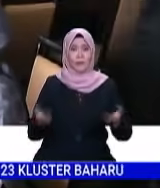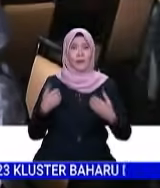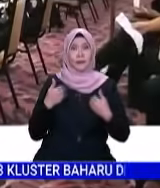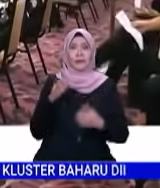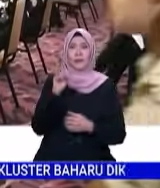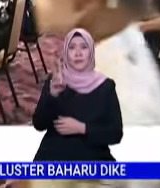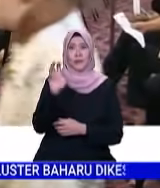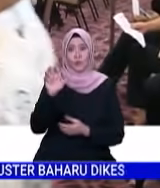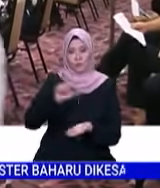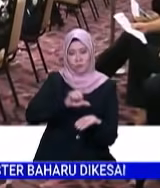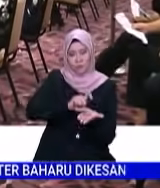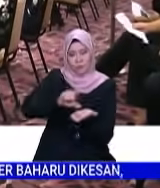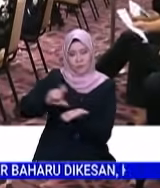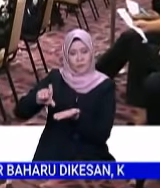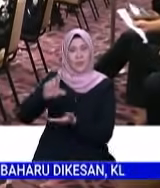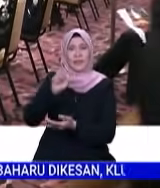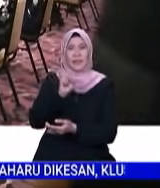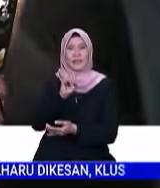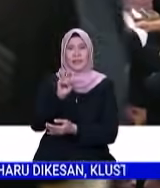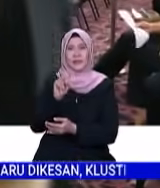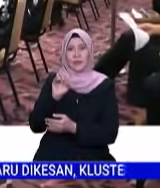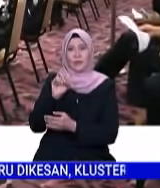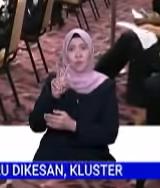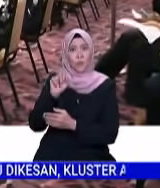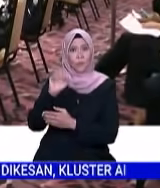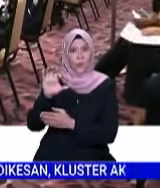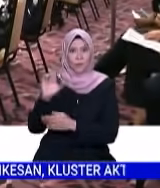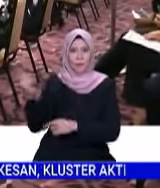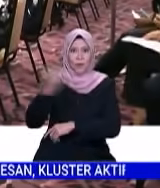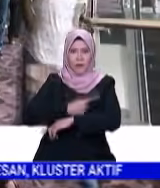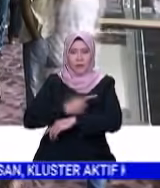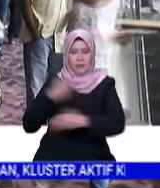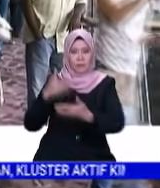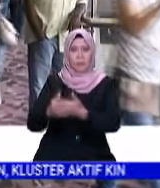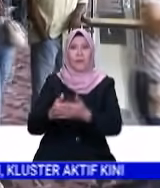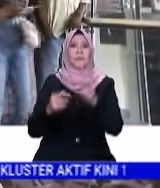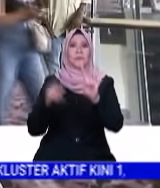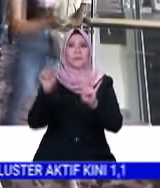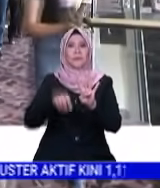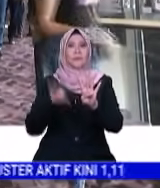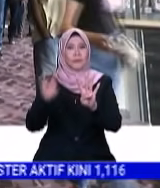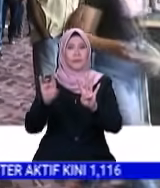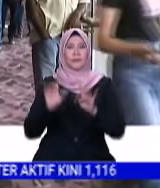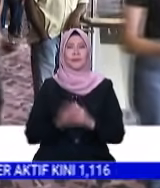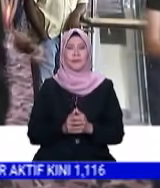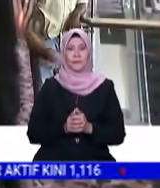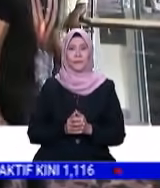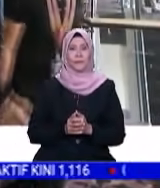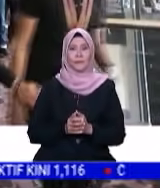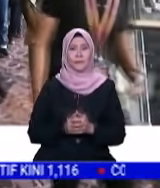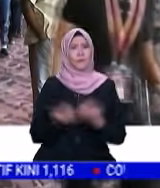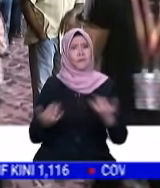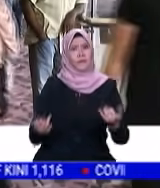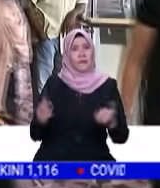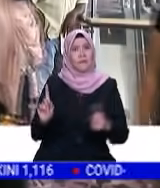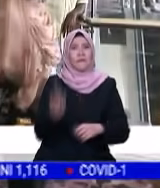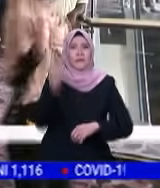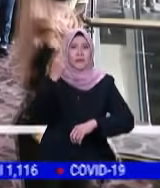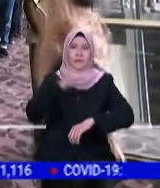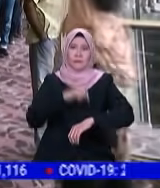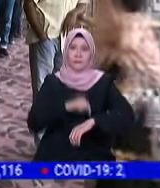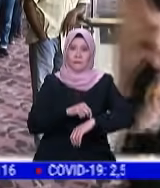600 dos vaksin Sinovac diperuntukkan sehari sehingga 4 Ogos. Buat masa ni is more of first day. Kita